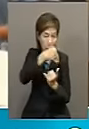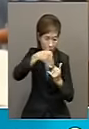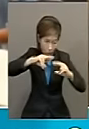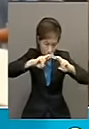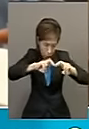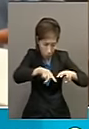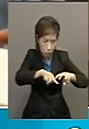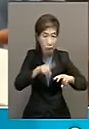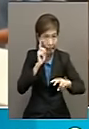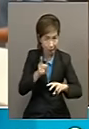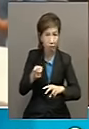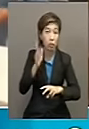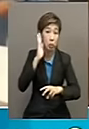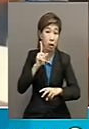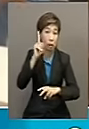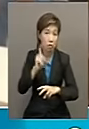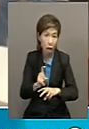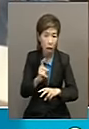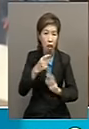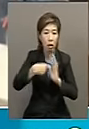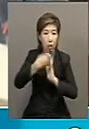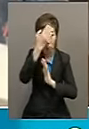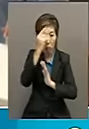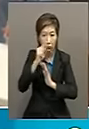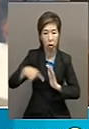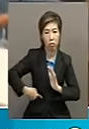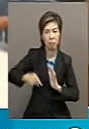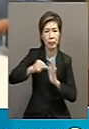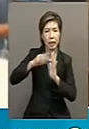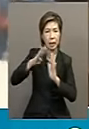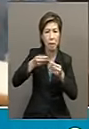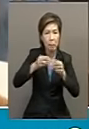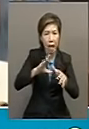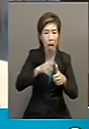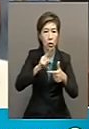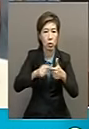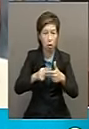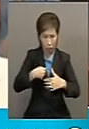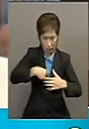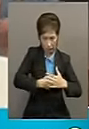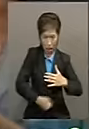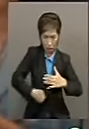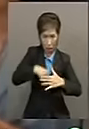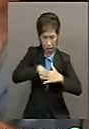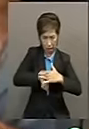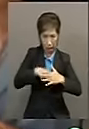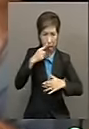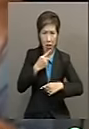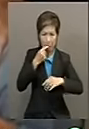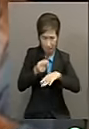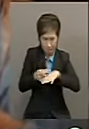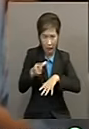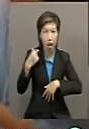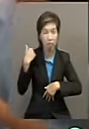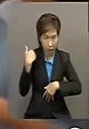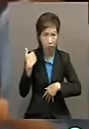าอาการเสียชีวิตเนี่ยมาจากตับแตกแล้วก็มีแผลในช่องท้องนะครับแล้วก็มี